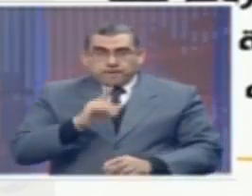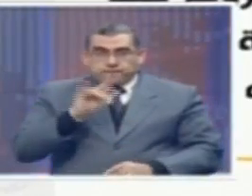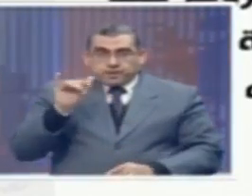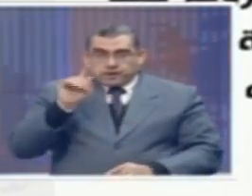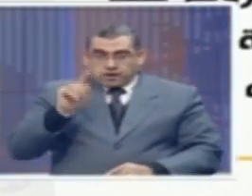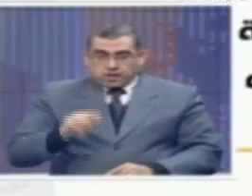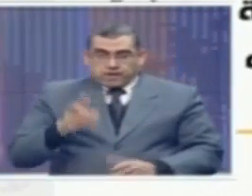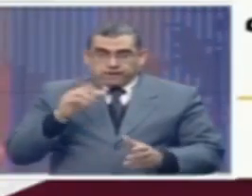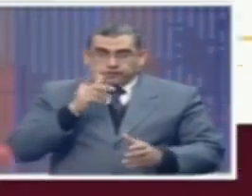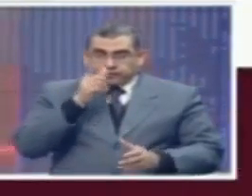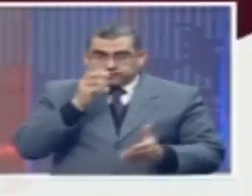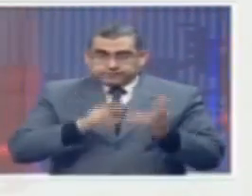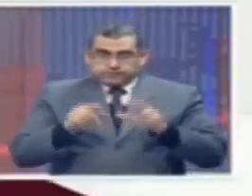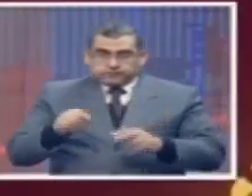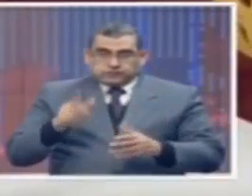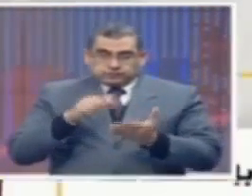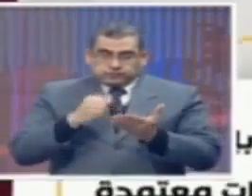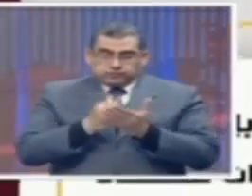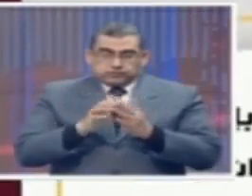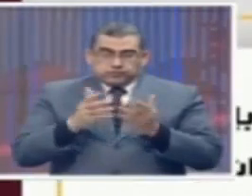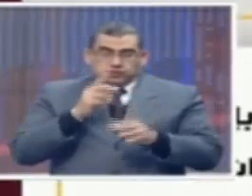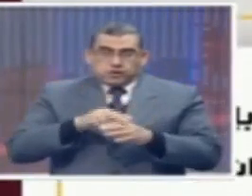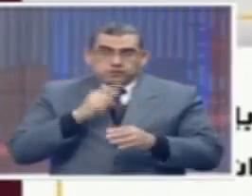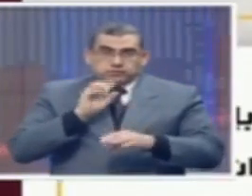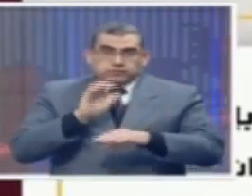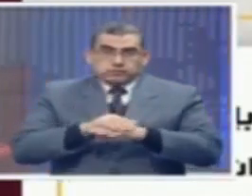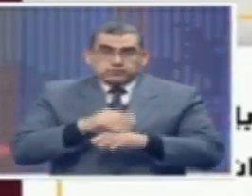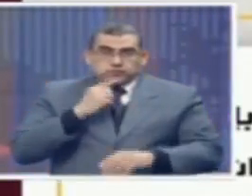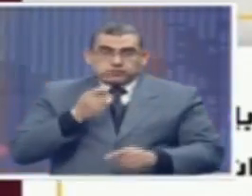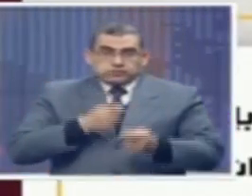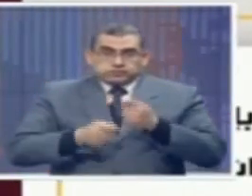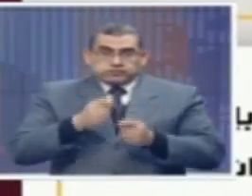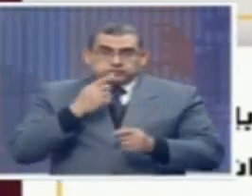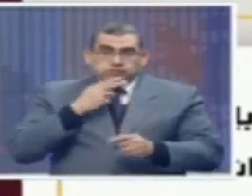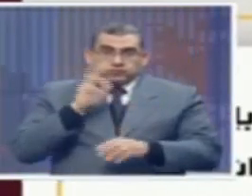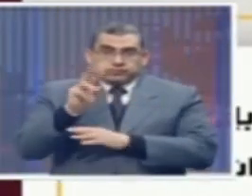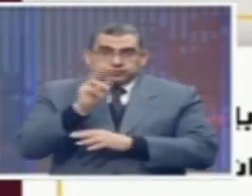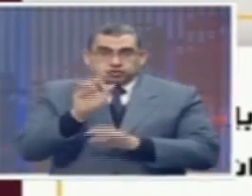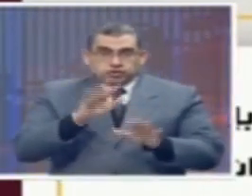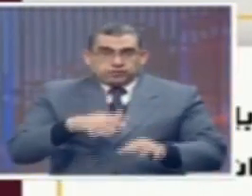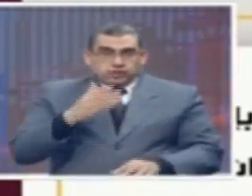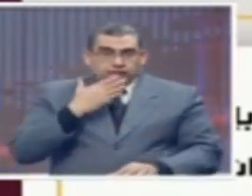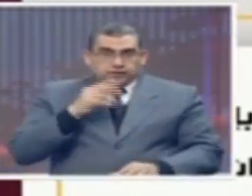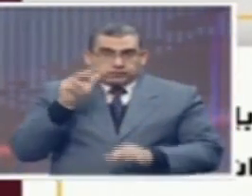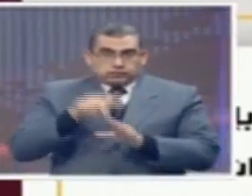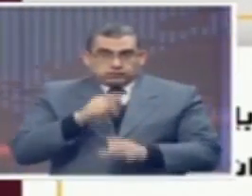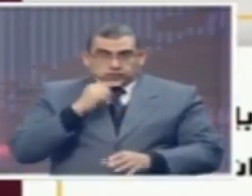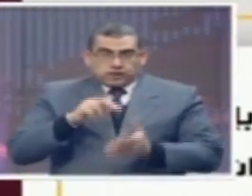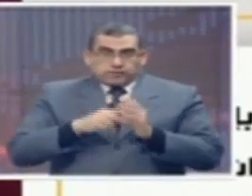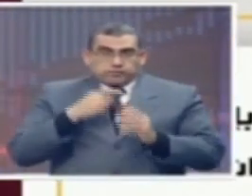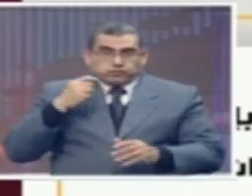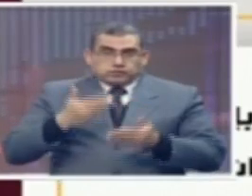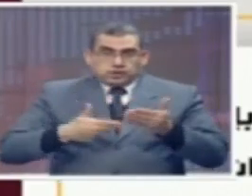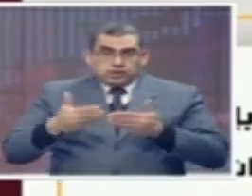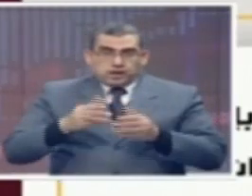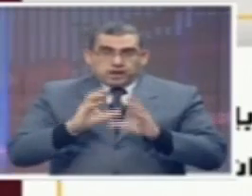50 و100 جنيه مزورة. وعلى صعيد مجابهة جرائم النصب والاحتيال على المواطنين، تمكنت الإدارة العامة